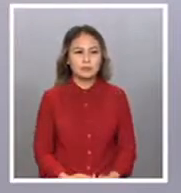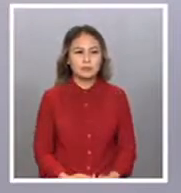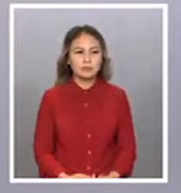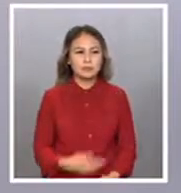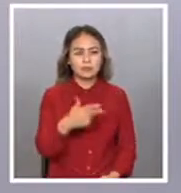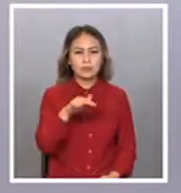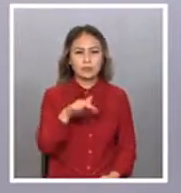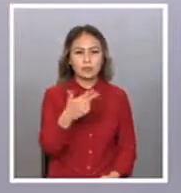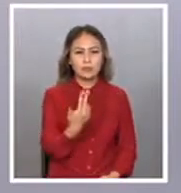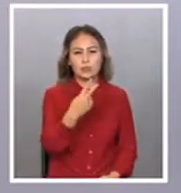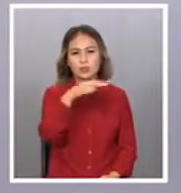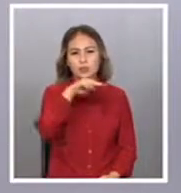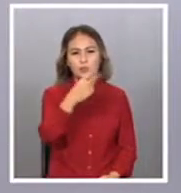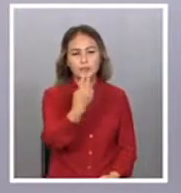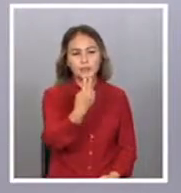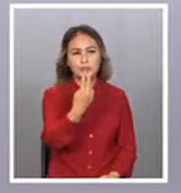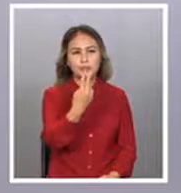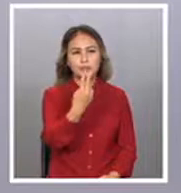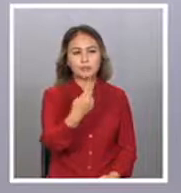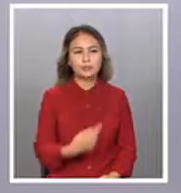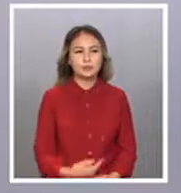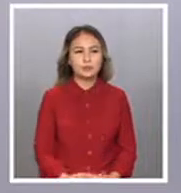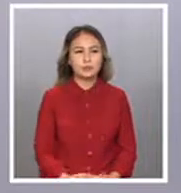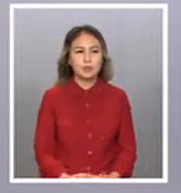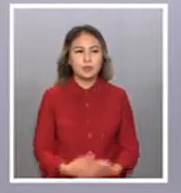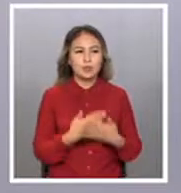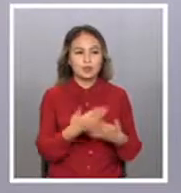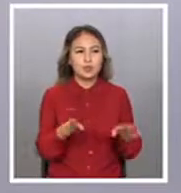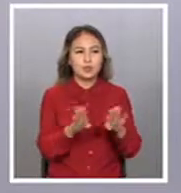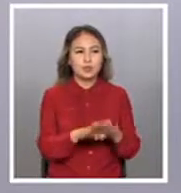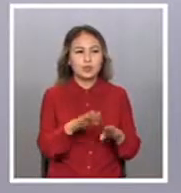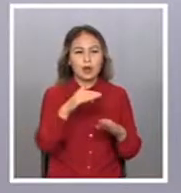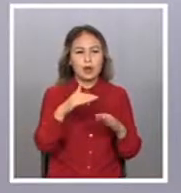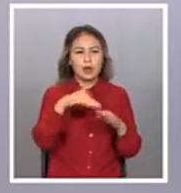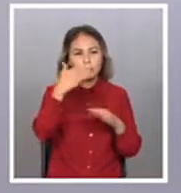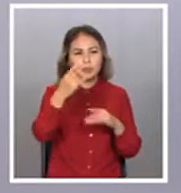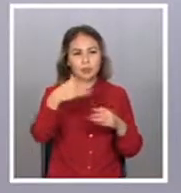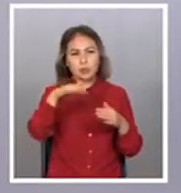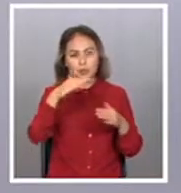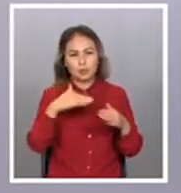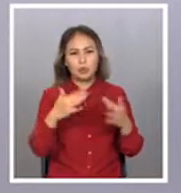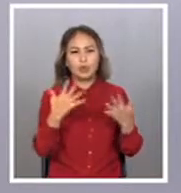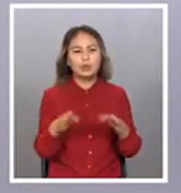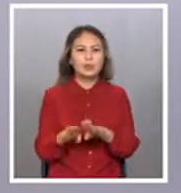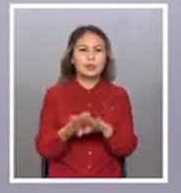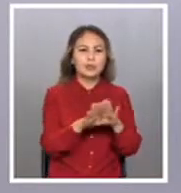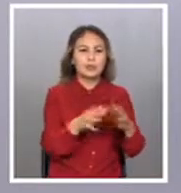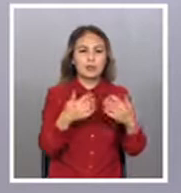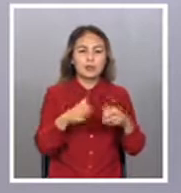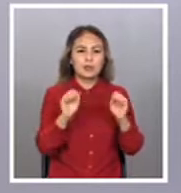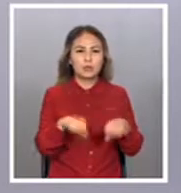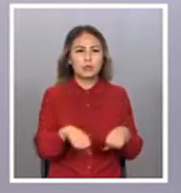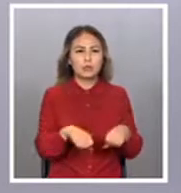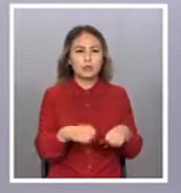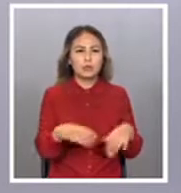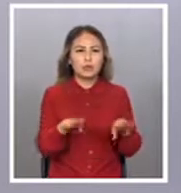Келесі, 33-тен 22. Бұл жерде алымында бөлімінде қандай бір санға бөлуге болады? Енді